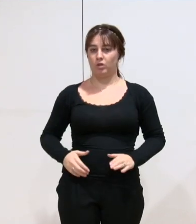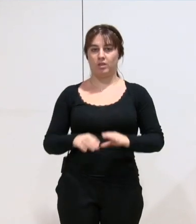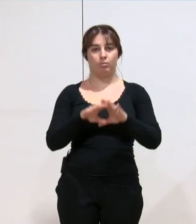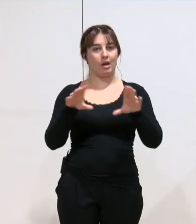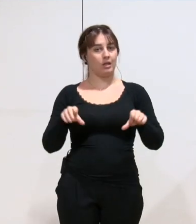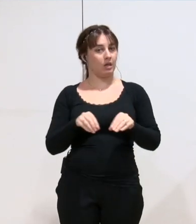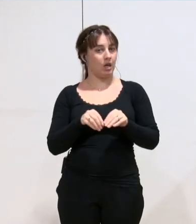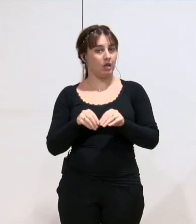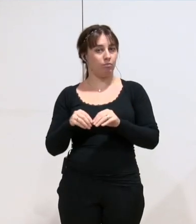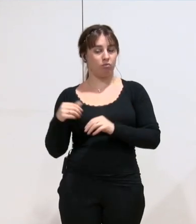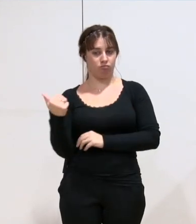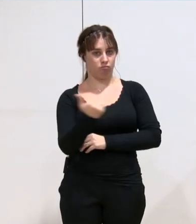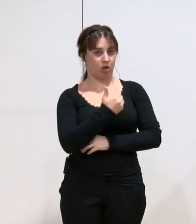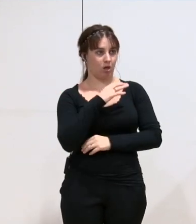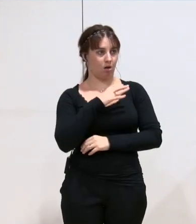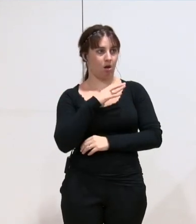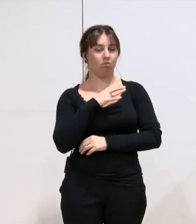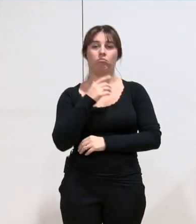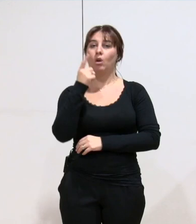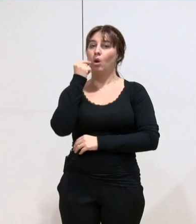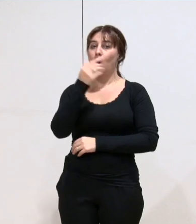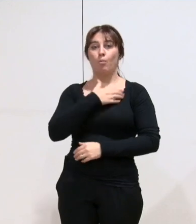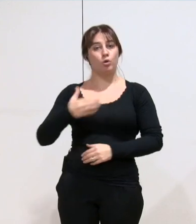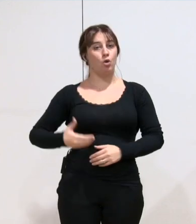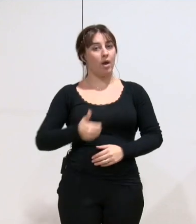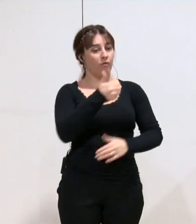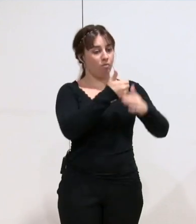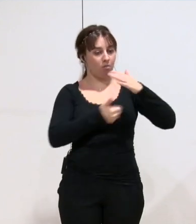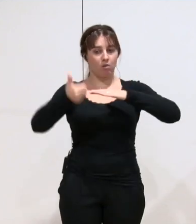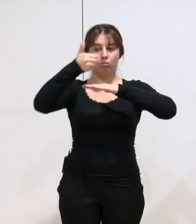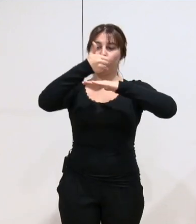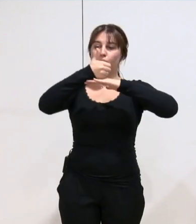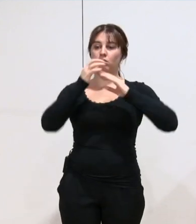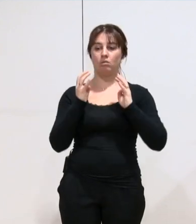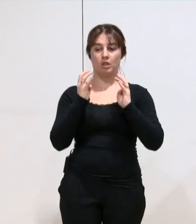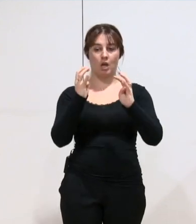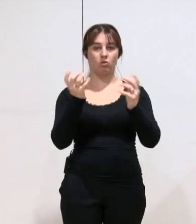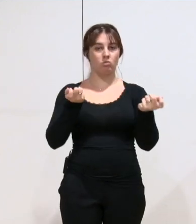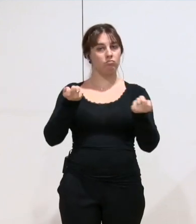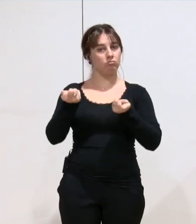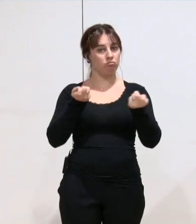êtes, monsieur le maire, le président de séance. Vous définissez l'ordre du jour.